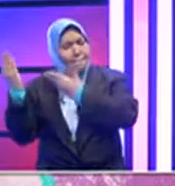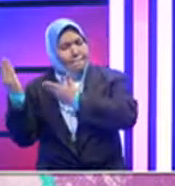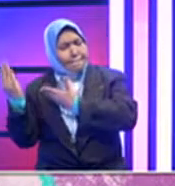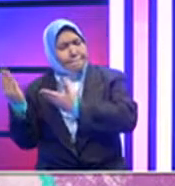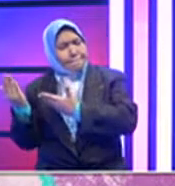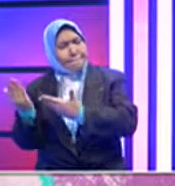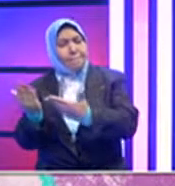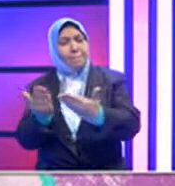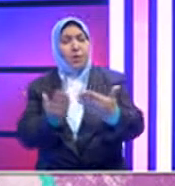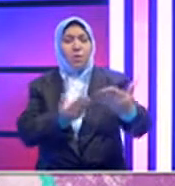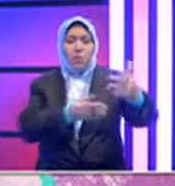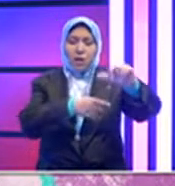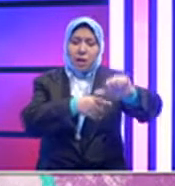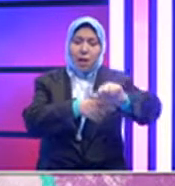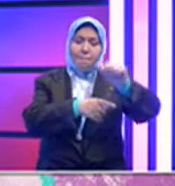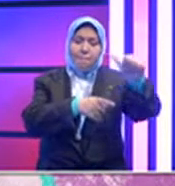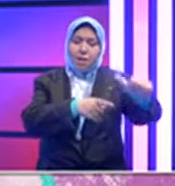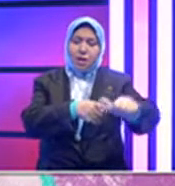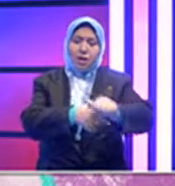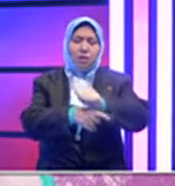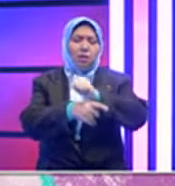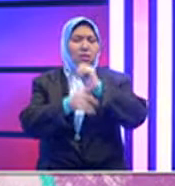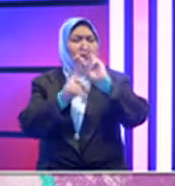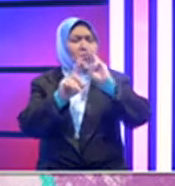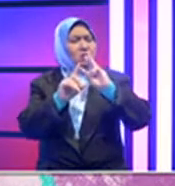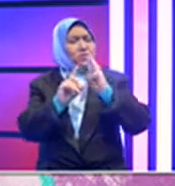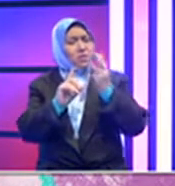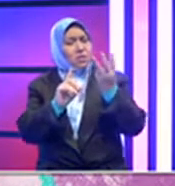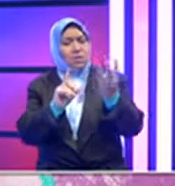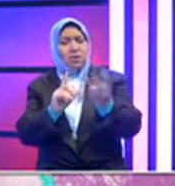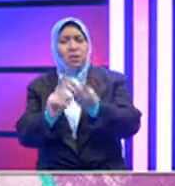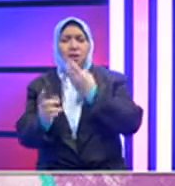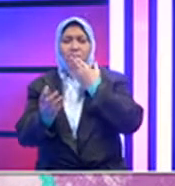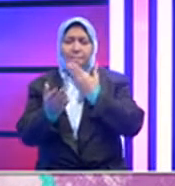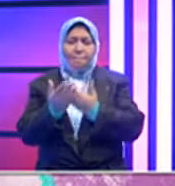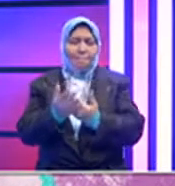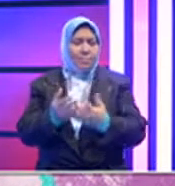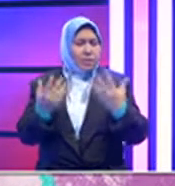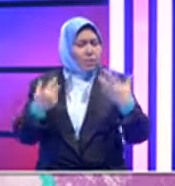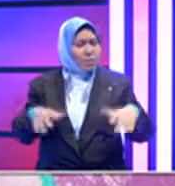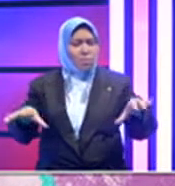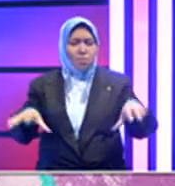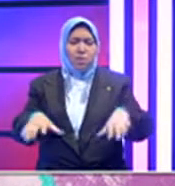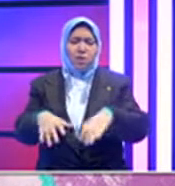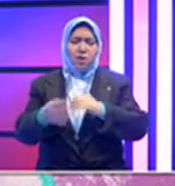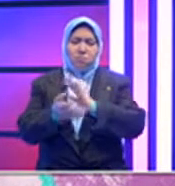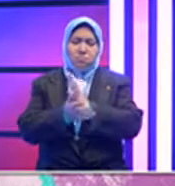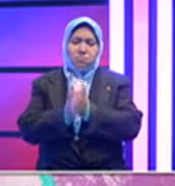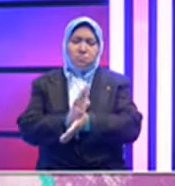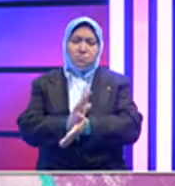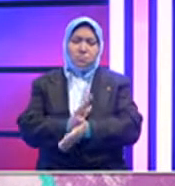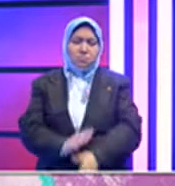menjeda bilhasanati panahmu Choirul minhaj